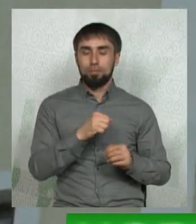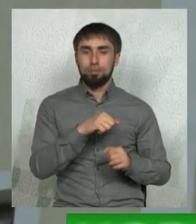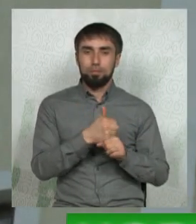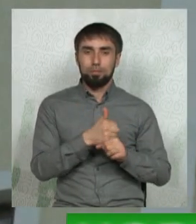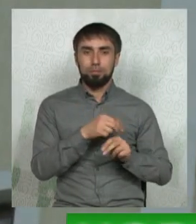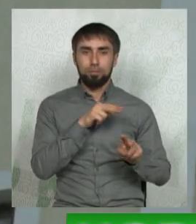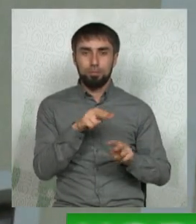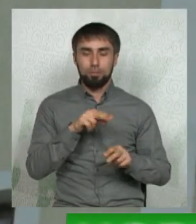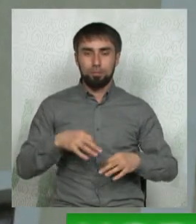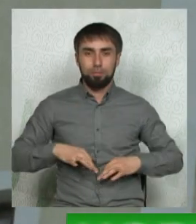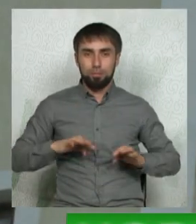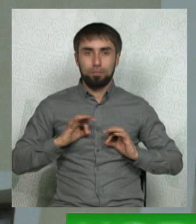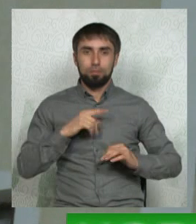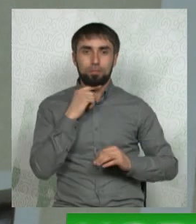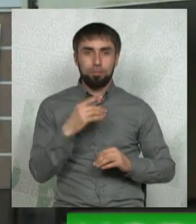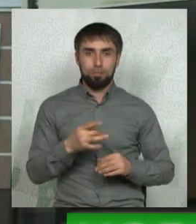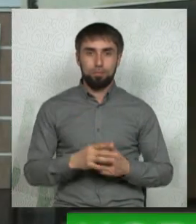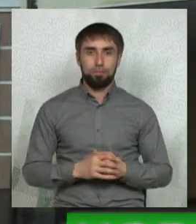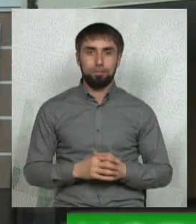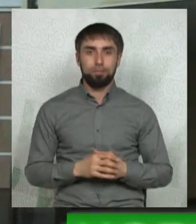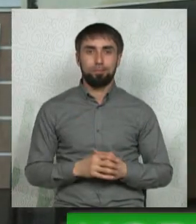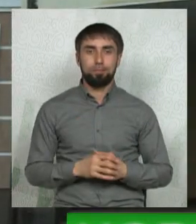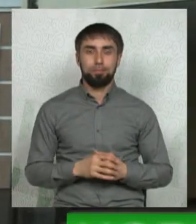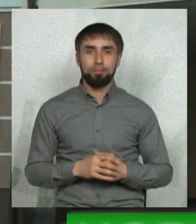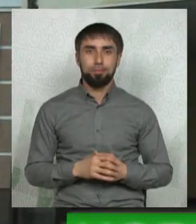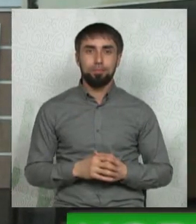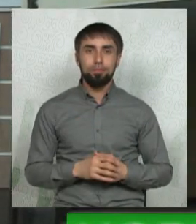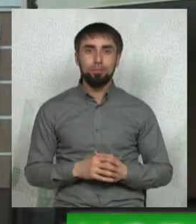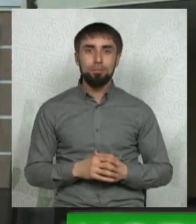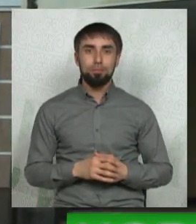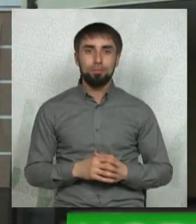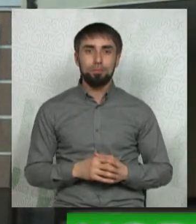контроле прокурора республики. Диана Дударова, Магомед Дидигов, Новости 24.